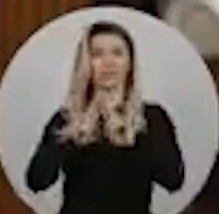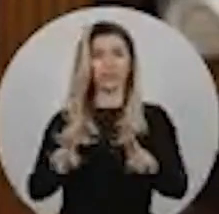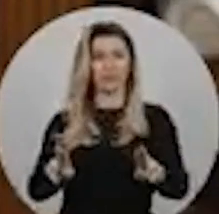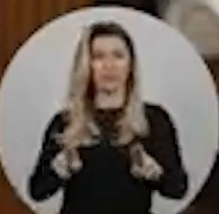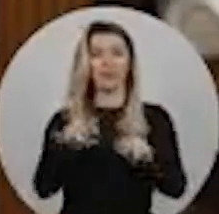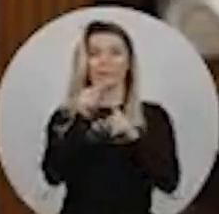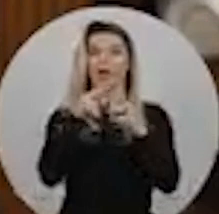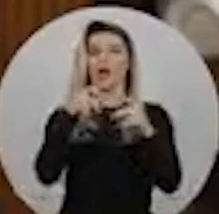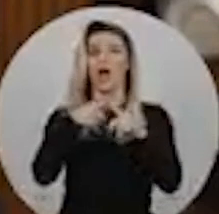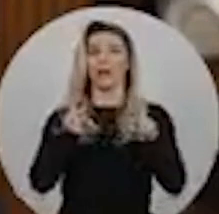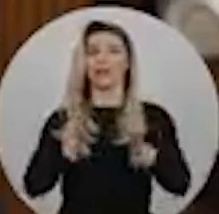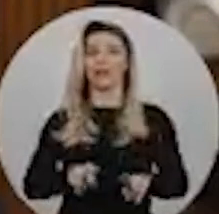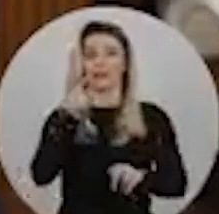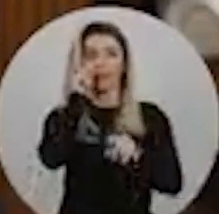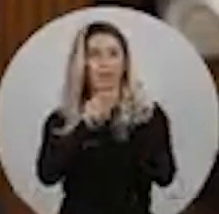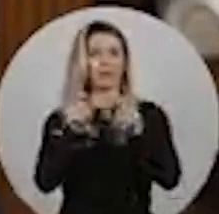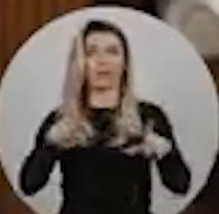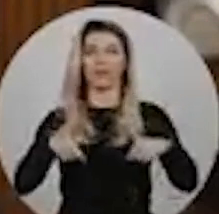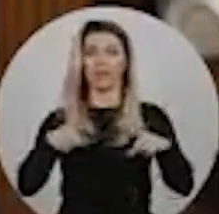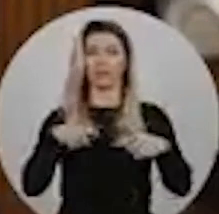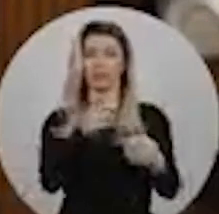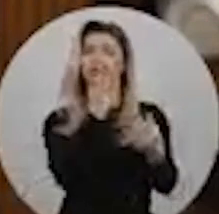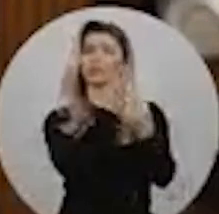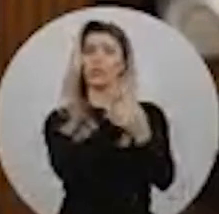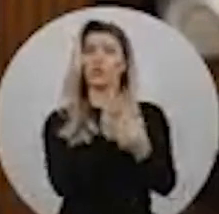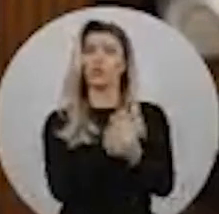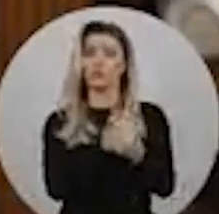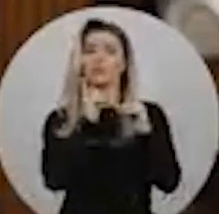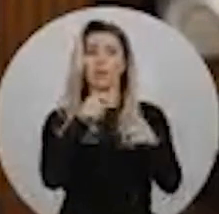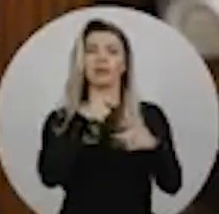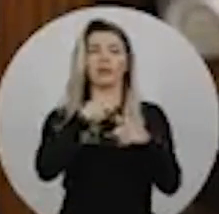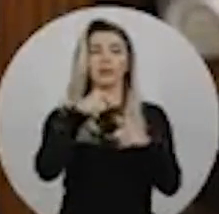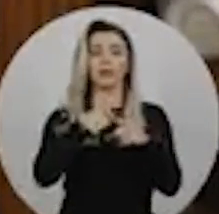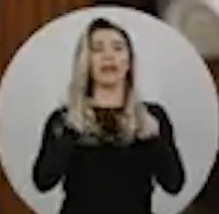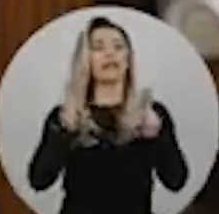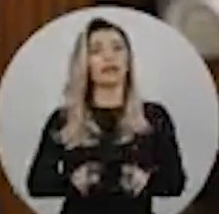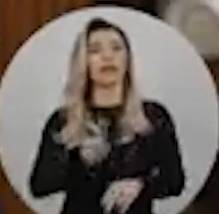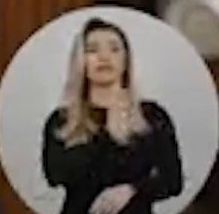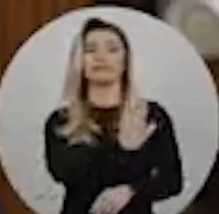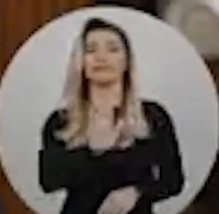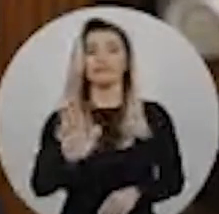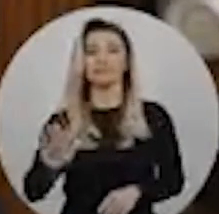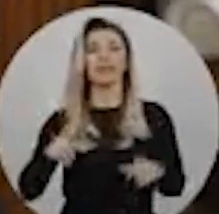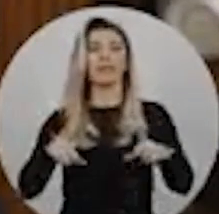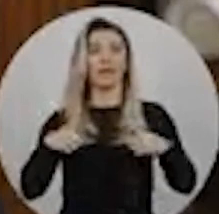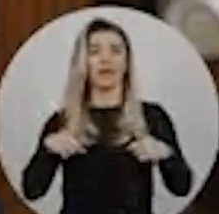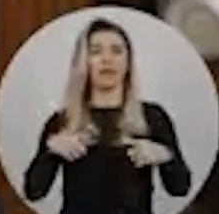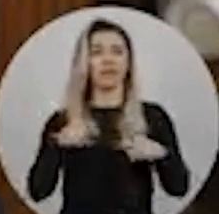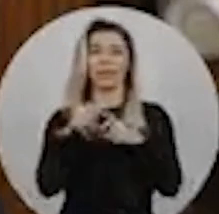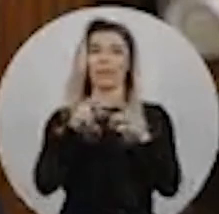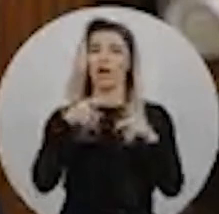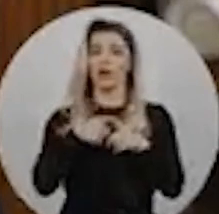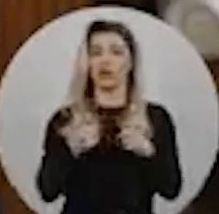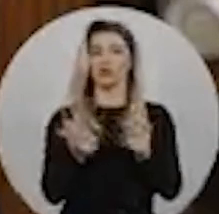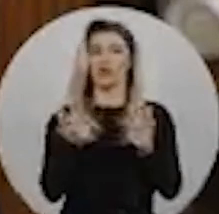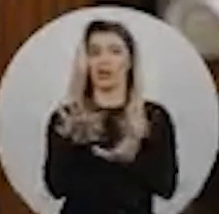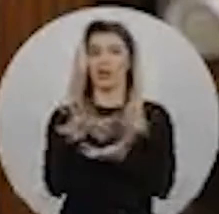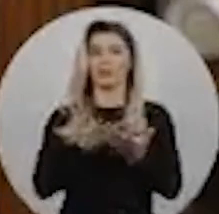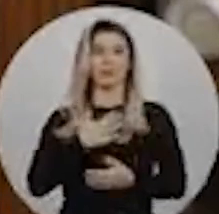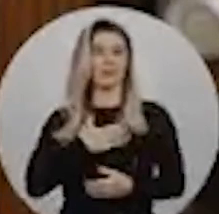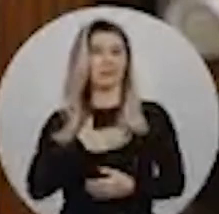drejtat e personave me aftësitë kufizuara si një dokument rregulluesi të drejtave dhe lirive themelore të kësaj kategorie